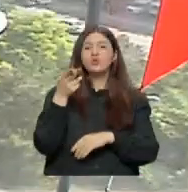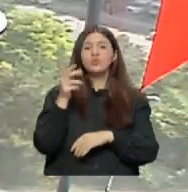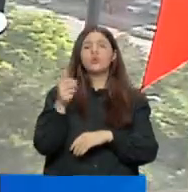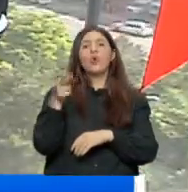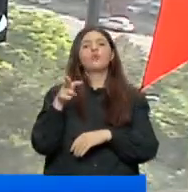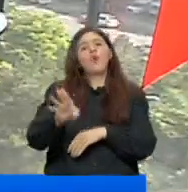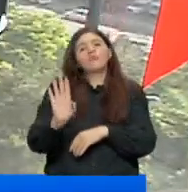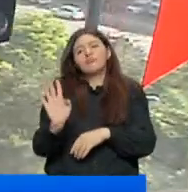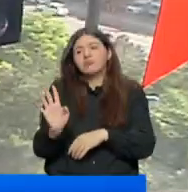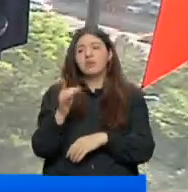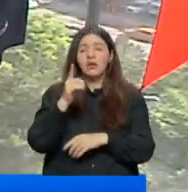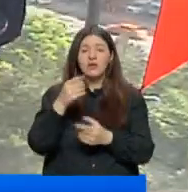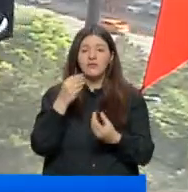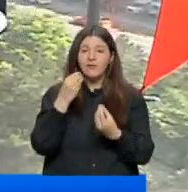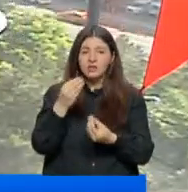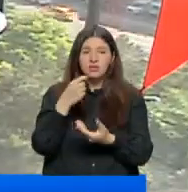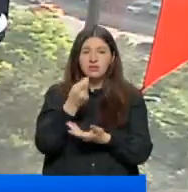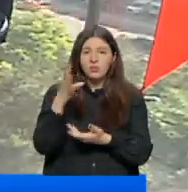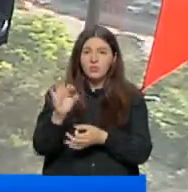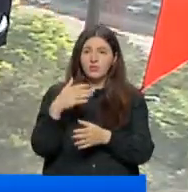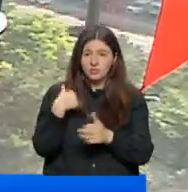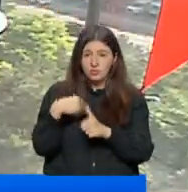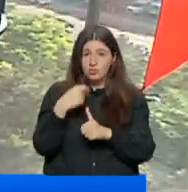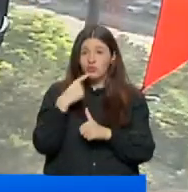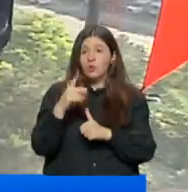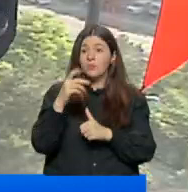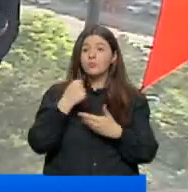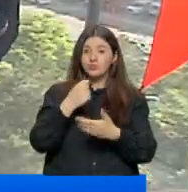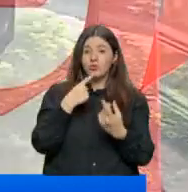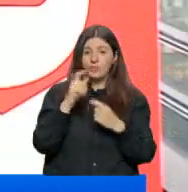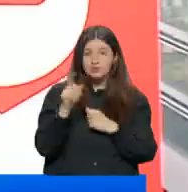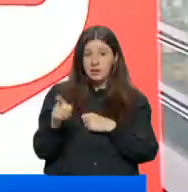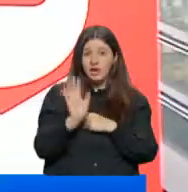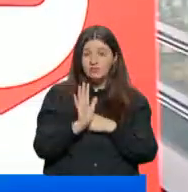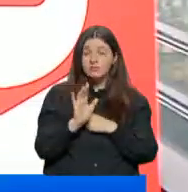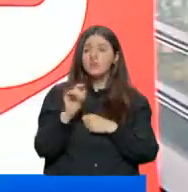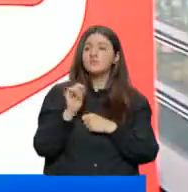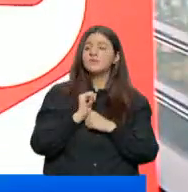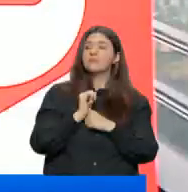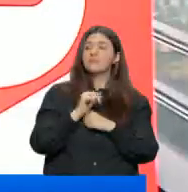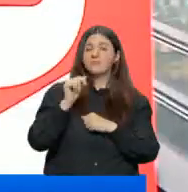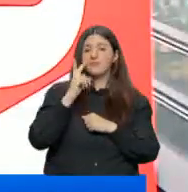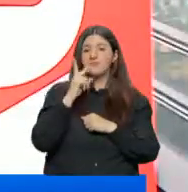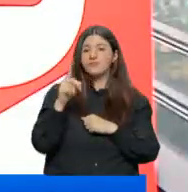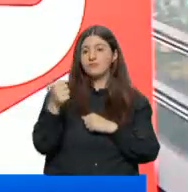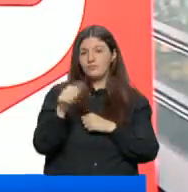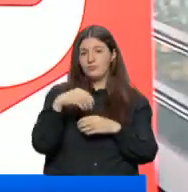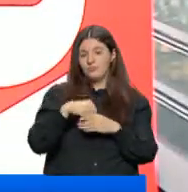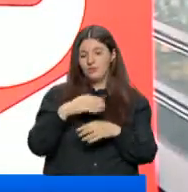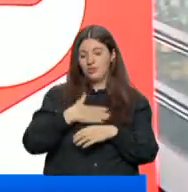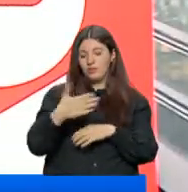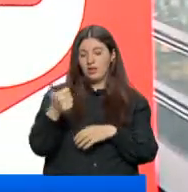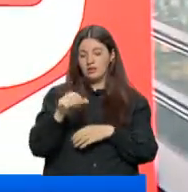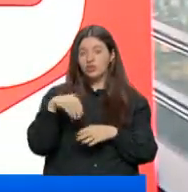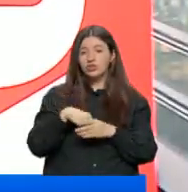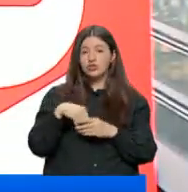öl. Ya verdikleri rakam bu bir kere, hiç bunun altını çizelim. İkincisi ama daha önemli, bütçe konuştuk ya. Evet. Şimdi bakın, bu 6 ay için, önümüzdeki 6 ay